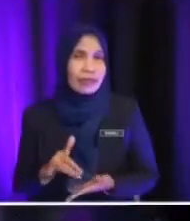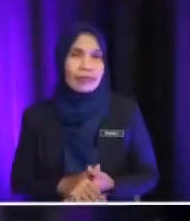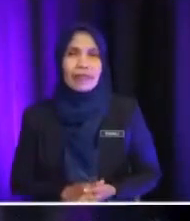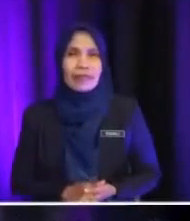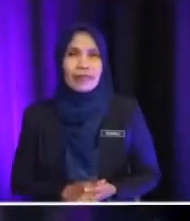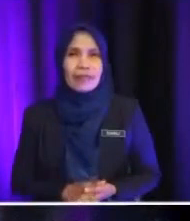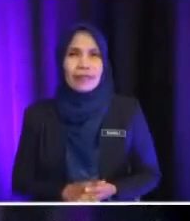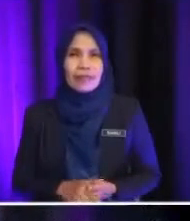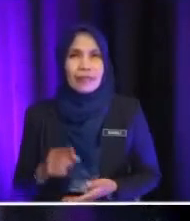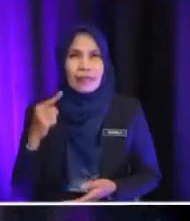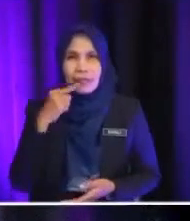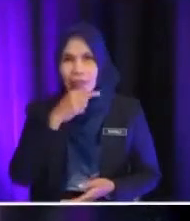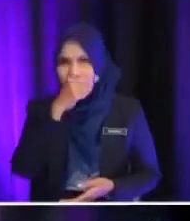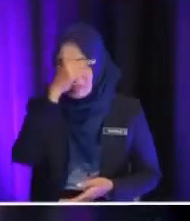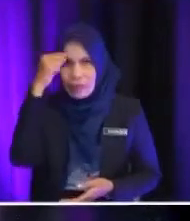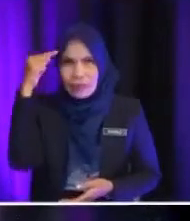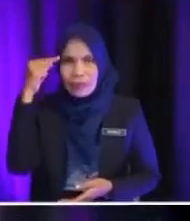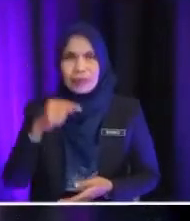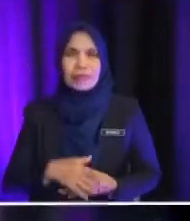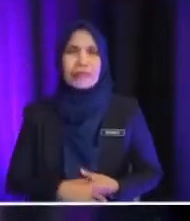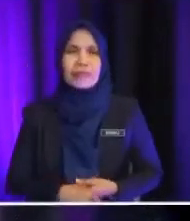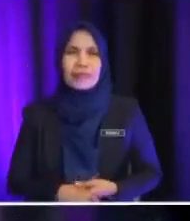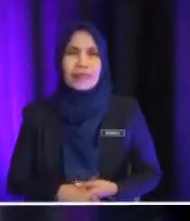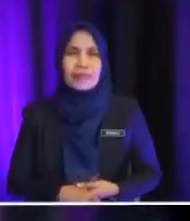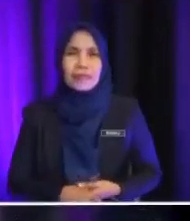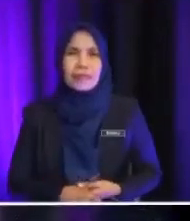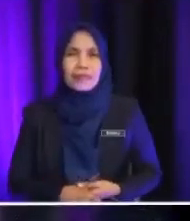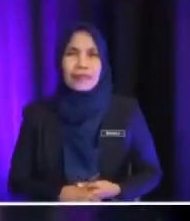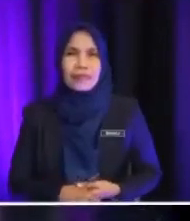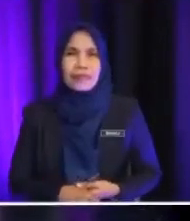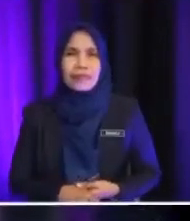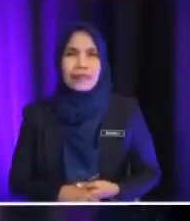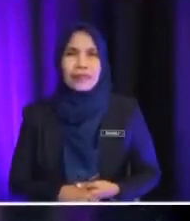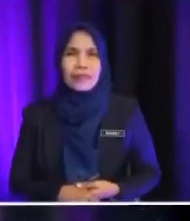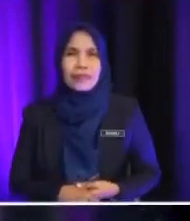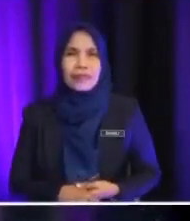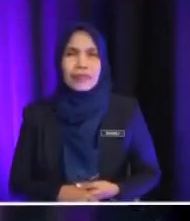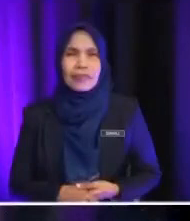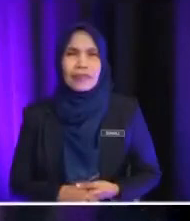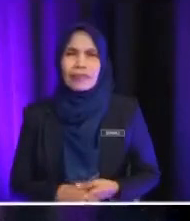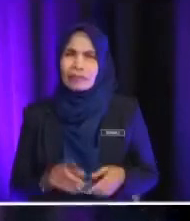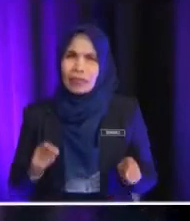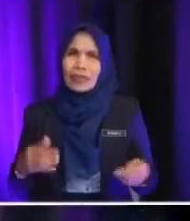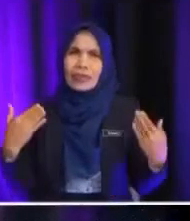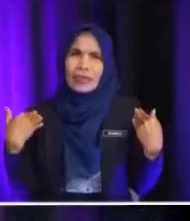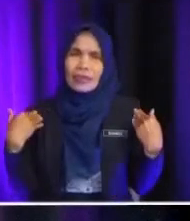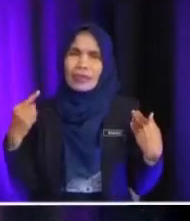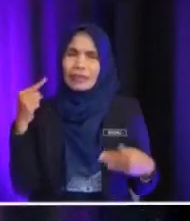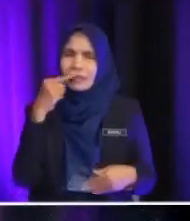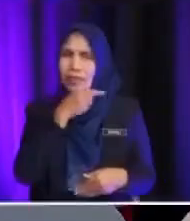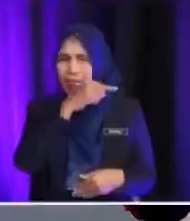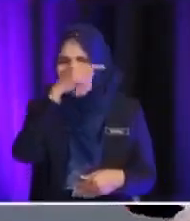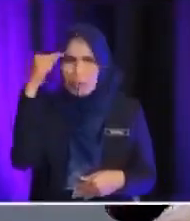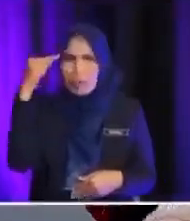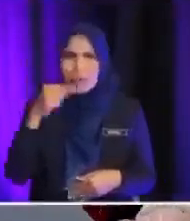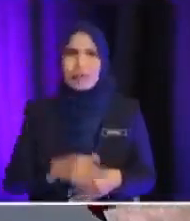hitam. Lada hitam. Tak salah kalau kita buat ayam panggang tak letak lada hitam cikgu. Lada hitam ni yang buatkan